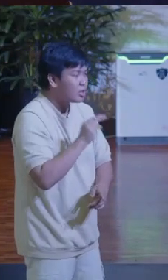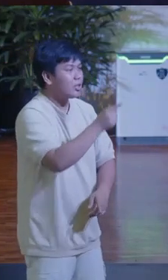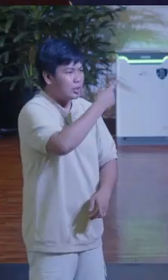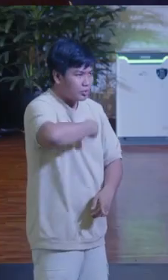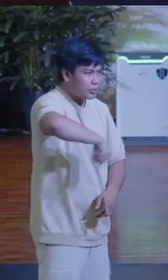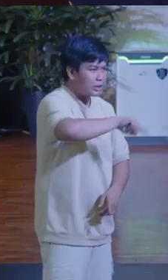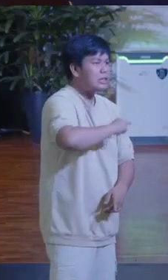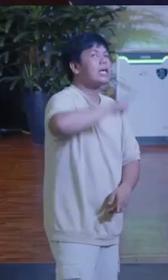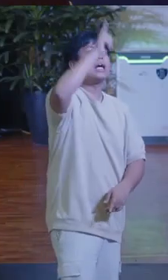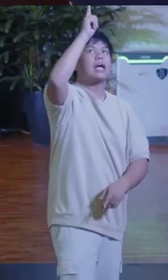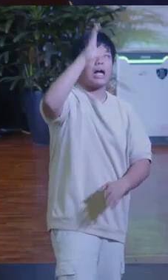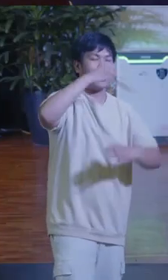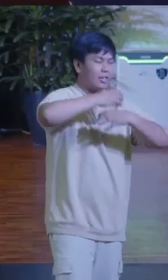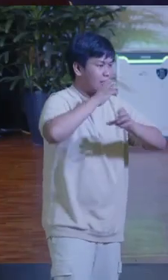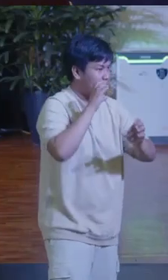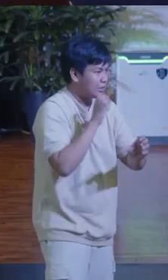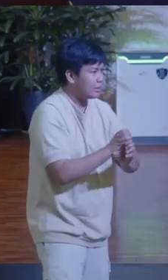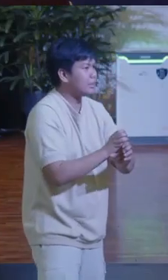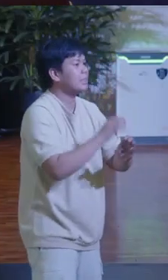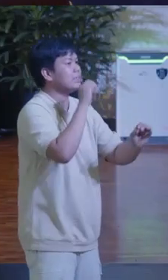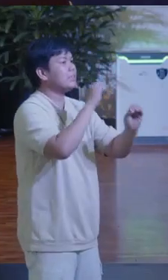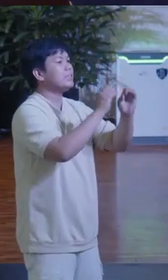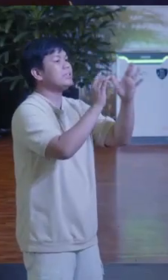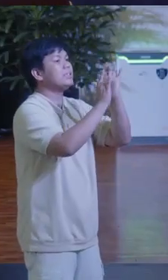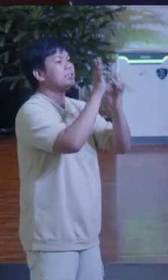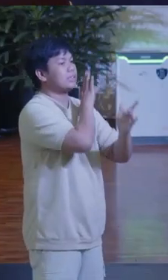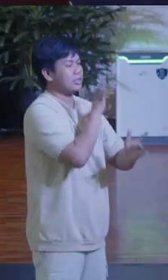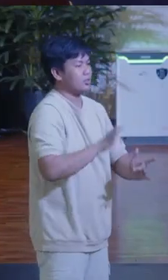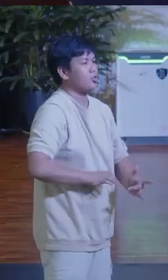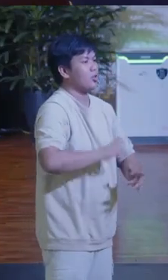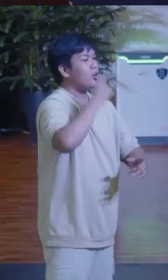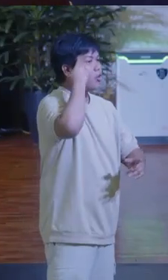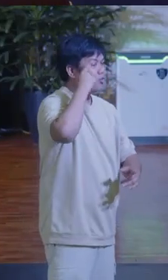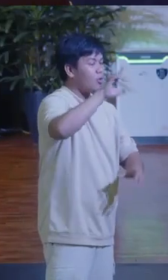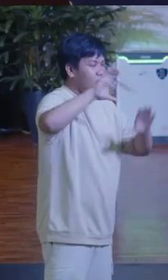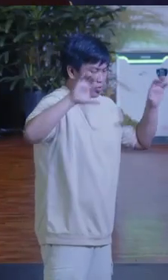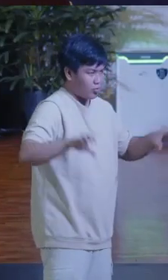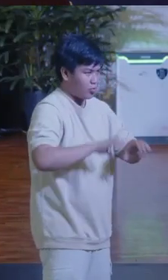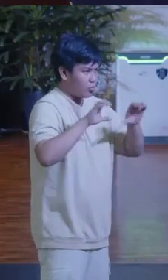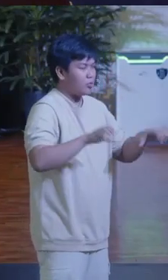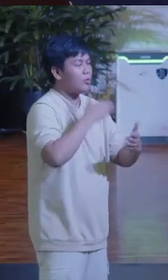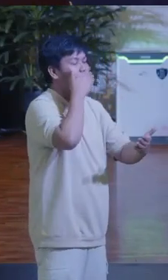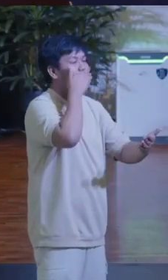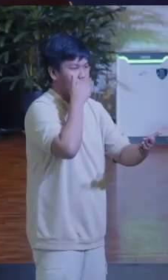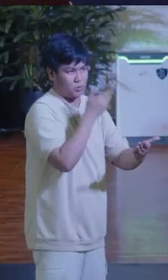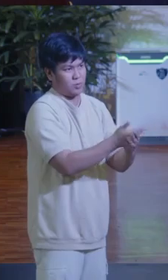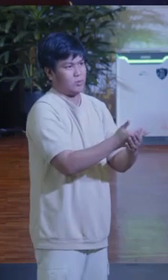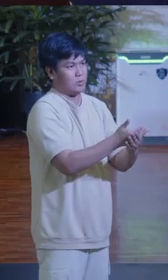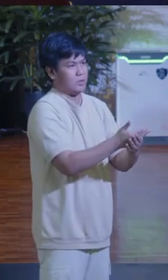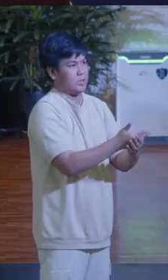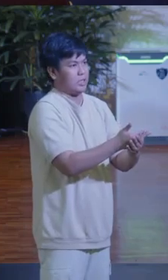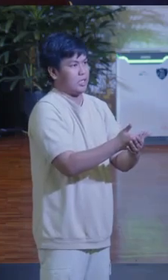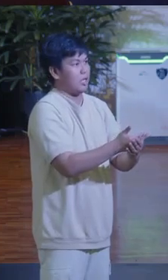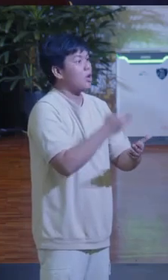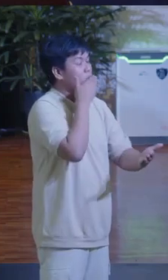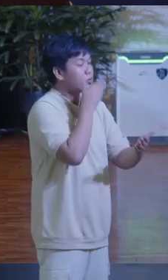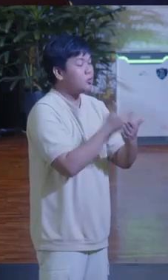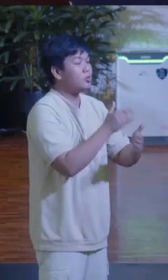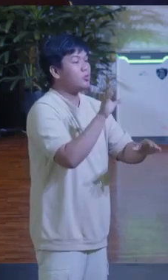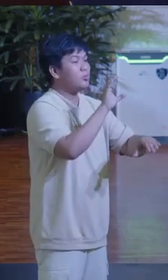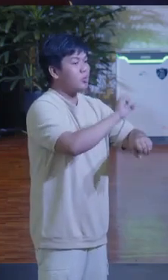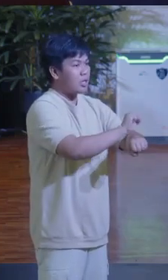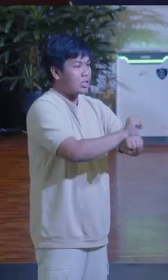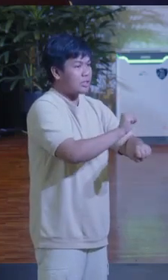are His workmanship, created in Christ Jesus for good works. Yung good works